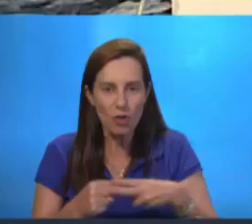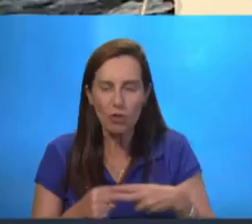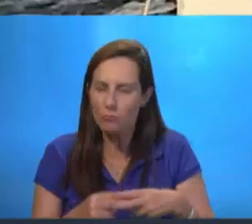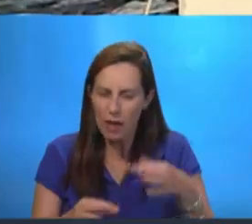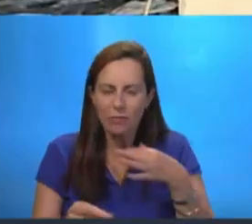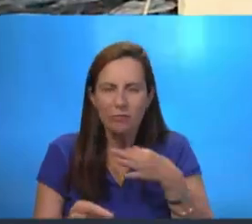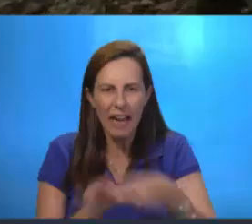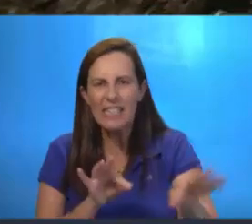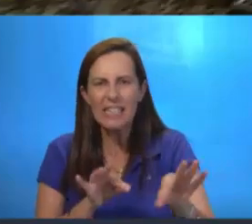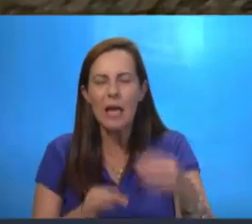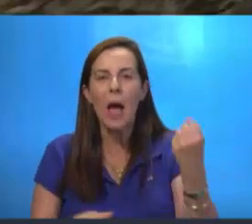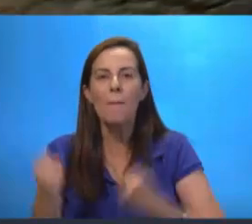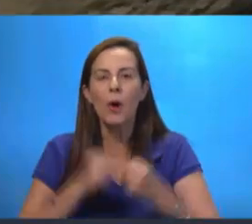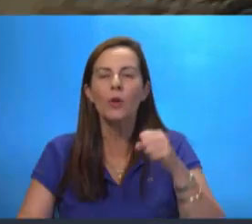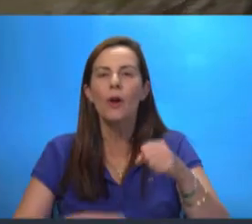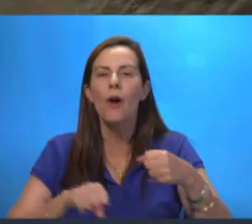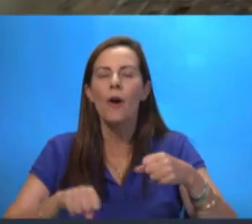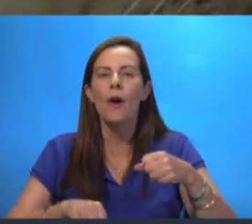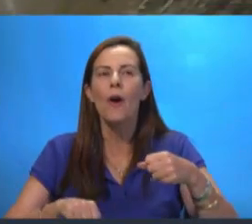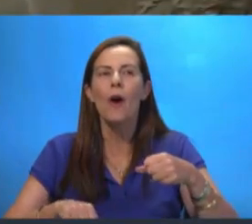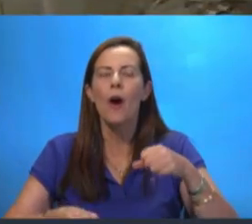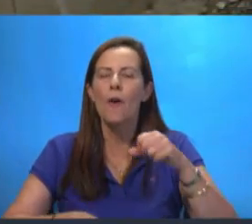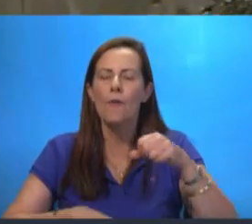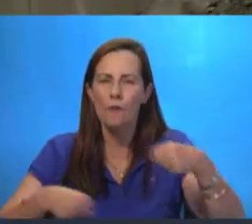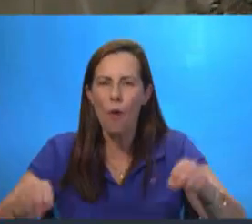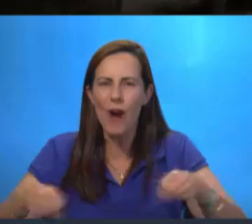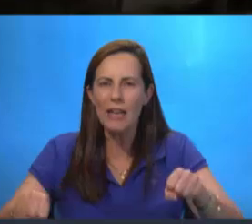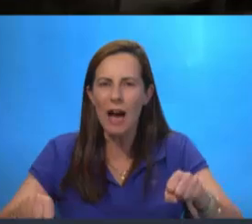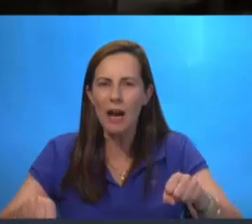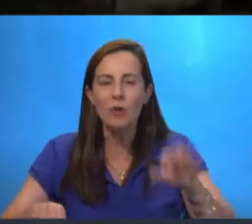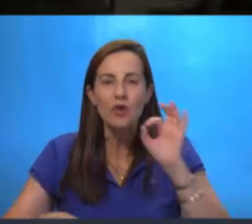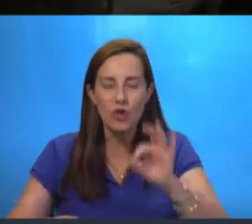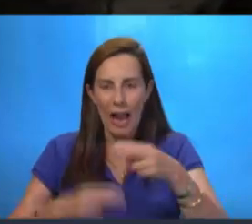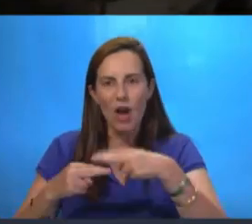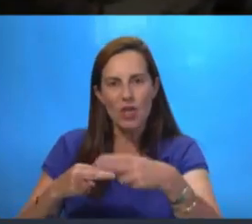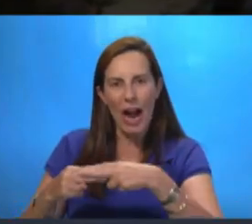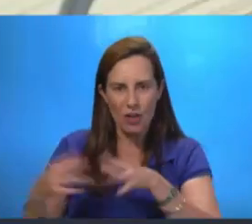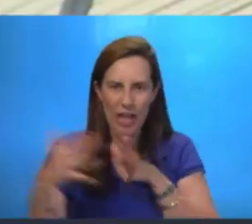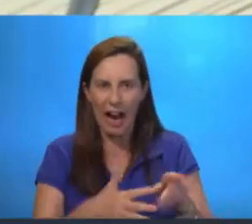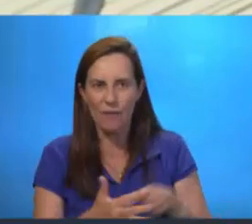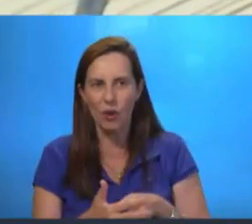בתגובה מכונית ואופנועי אספנות שהיו בחניית הבניין, השייכים לשכן התוקף.